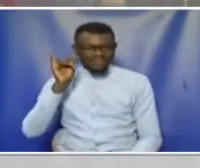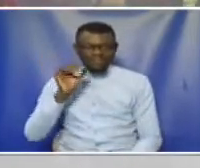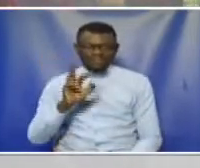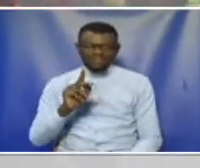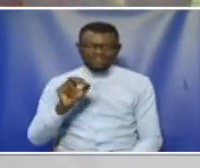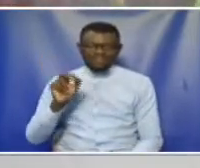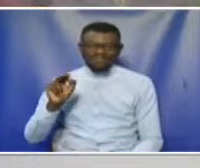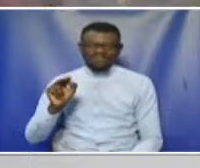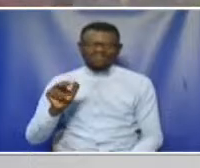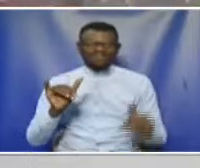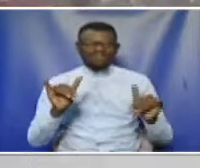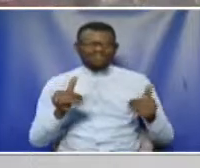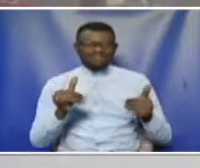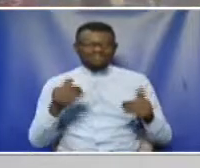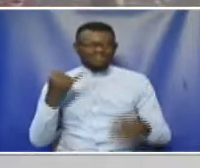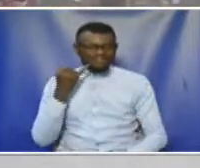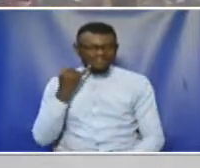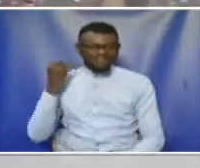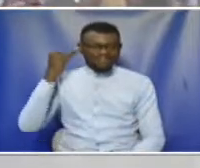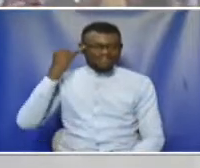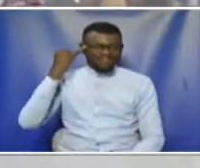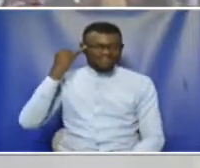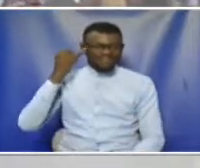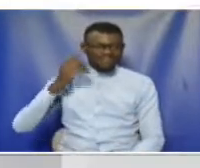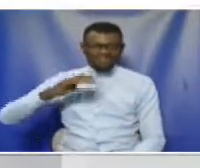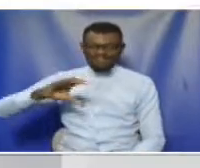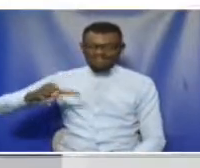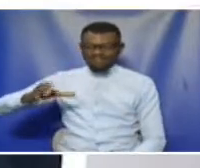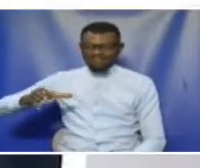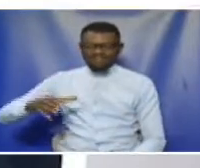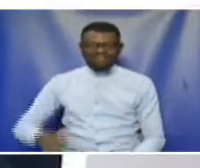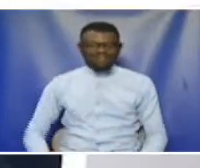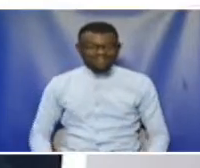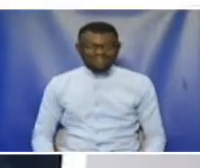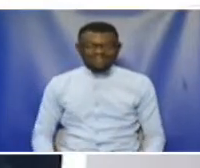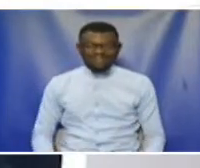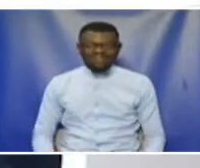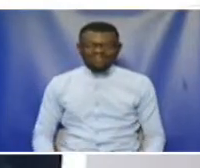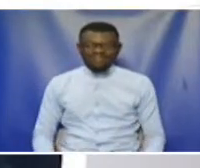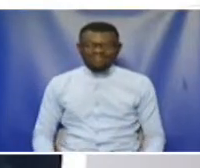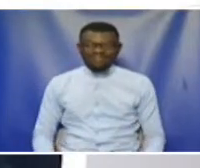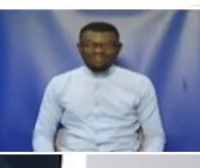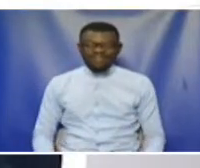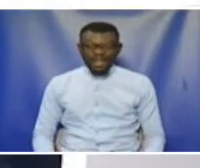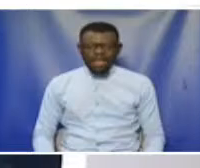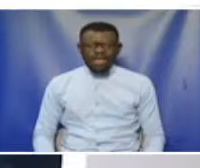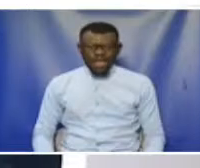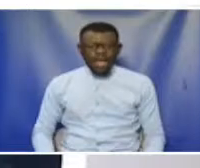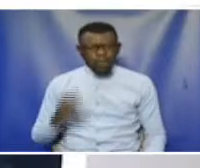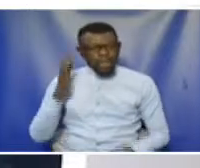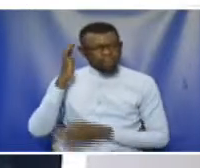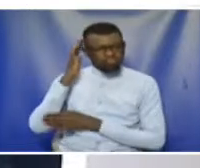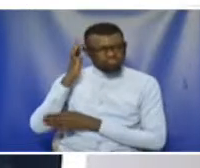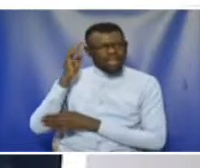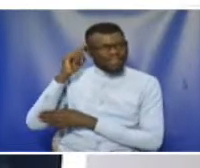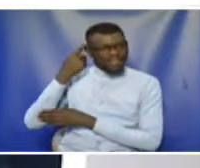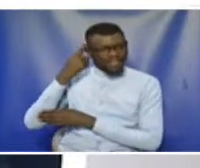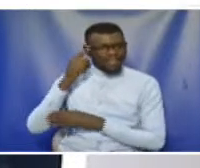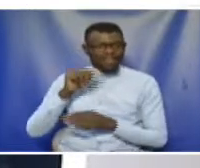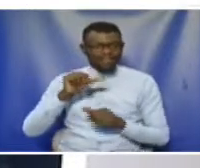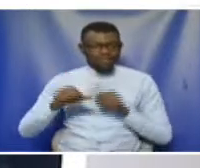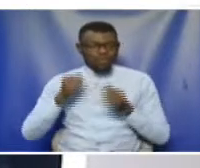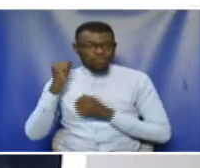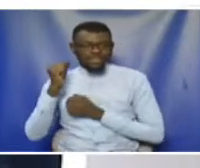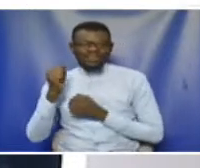KTN News kutoka jiji la Nakuru, kaunti ya Nakuru. Na mtazamaji, tukiwa bado tunayatafakari ya siasa kutoka Nakuru,